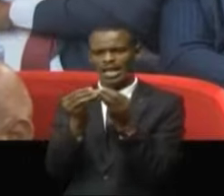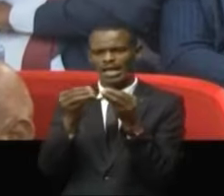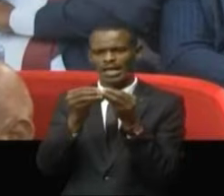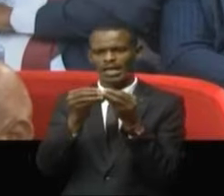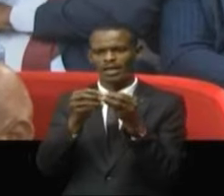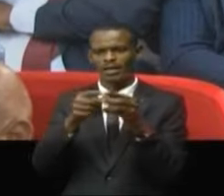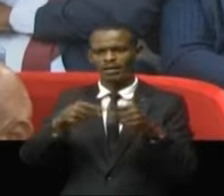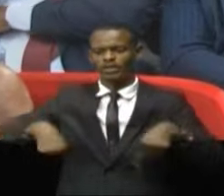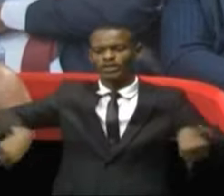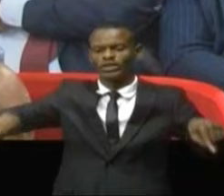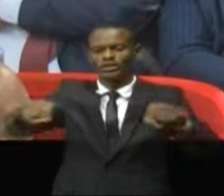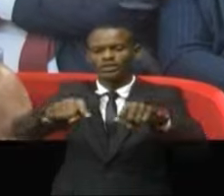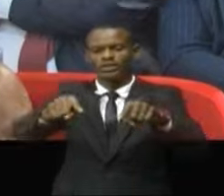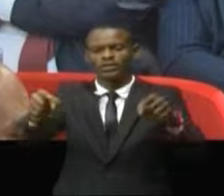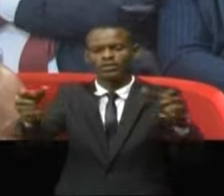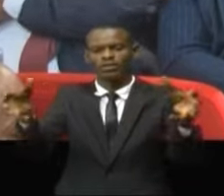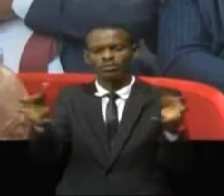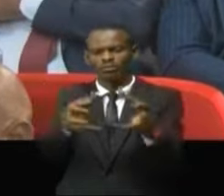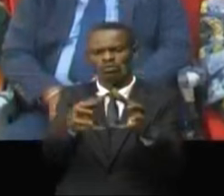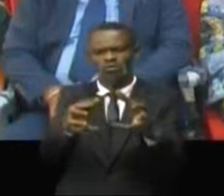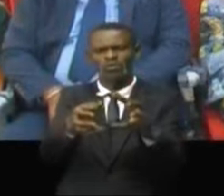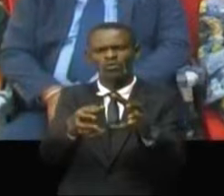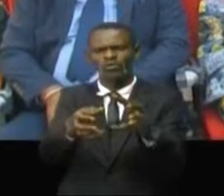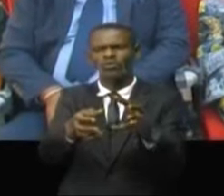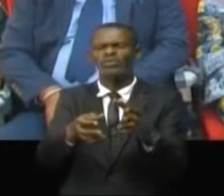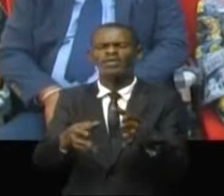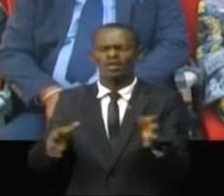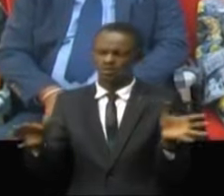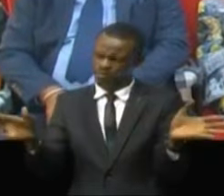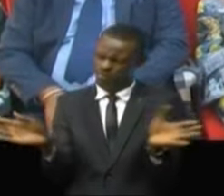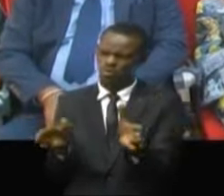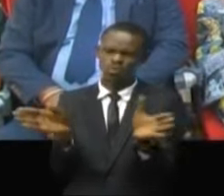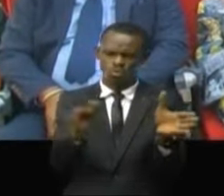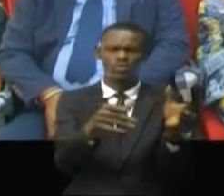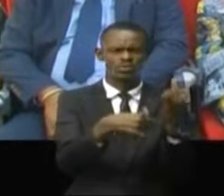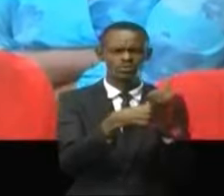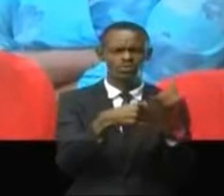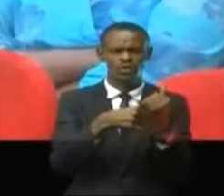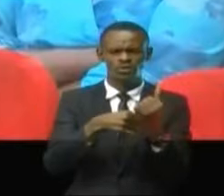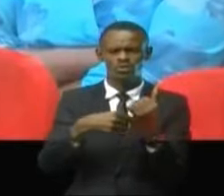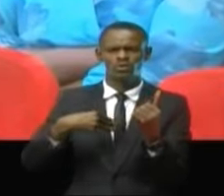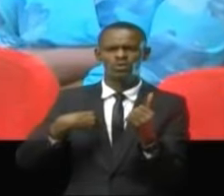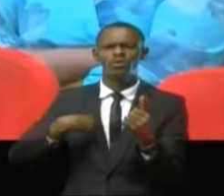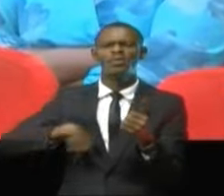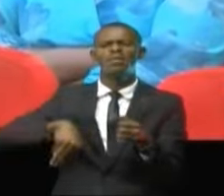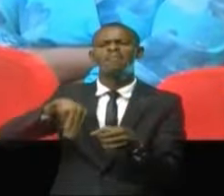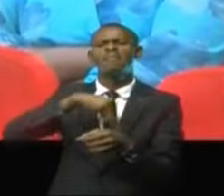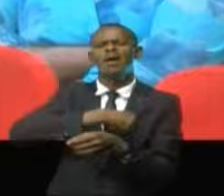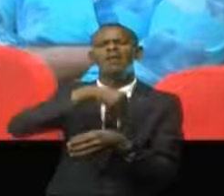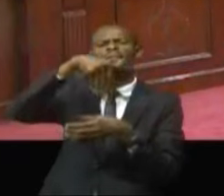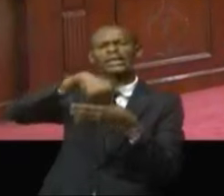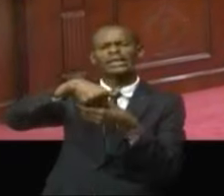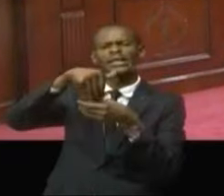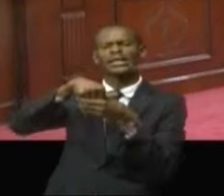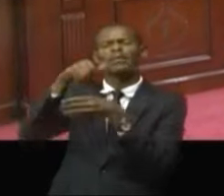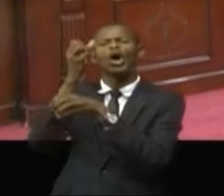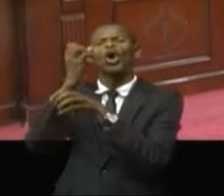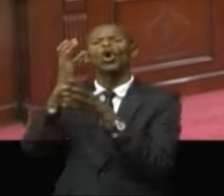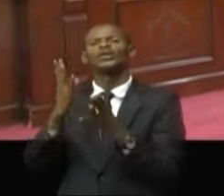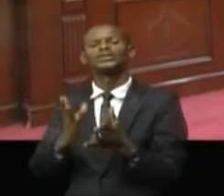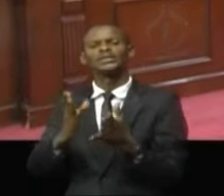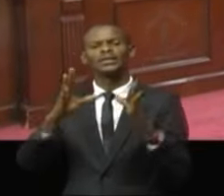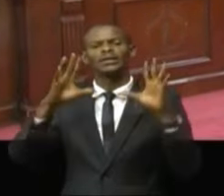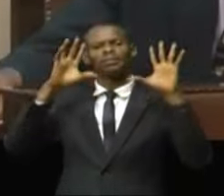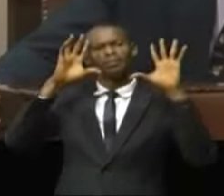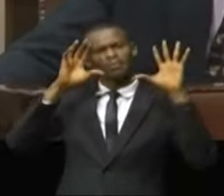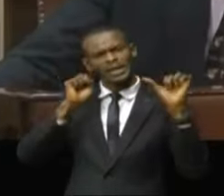Liao, au siège même de cette institution. On prit part à cette réunion les présidents, les conseillers et les greffiers qui